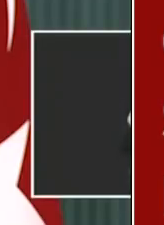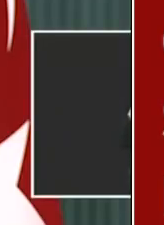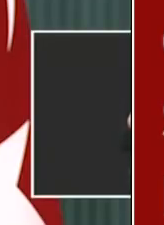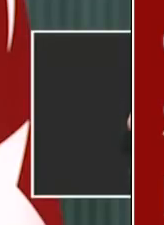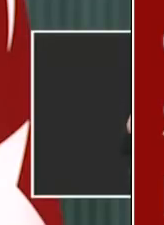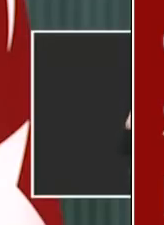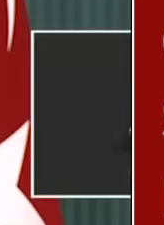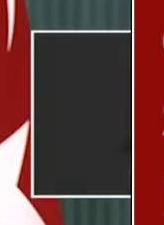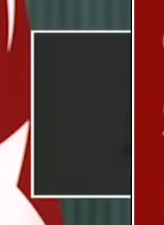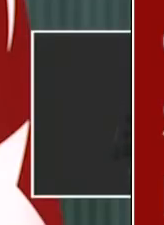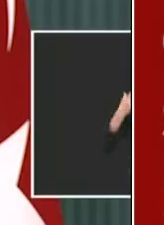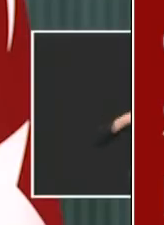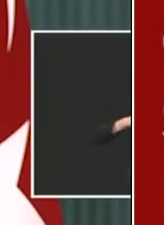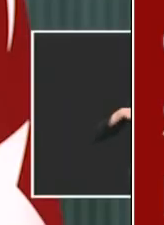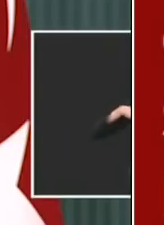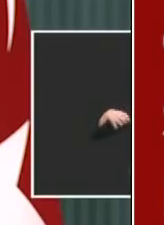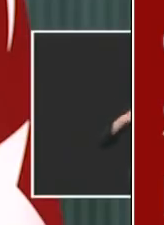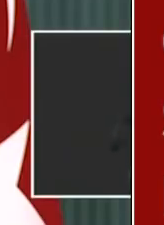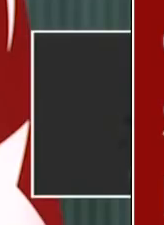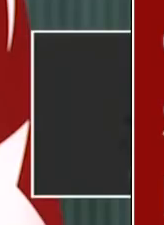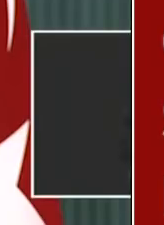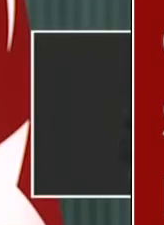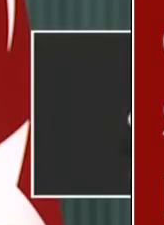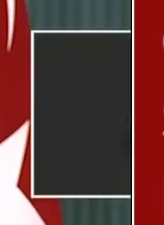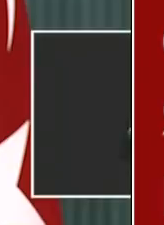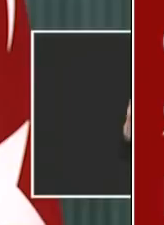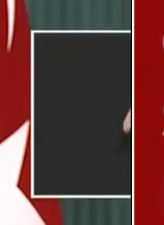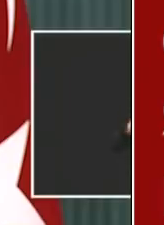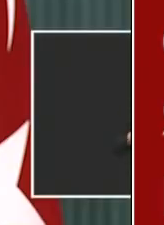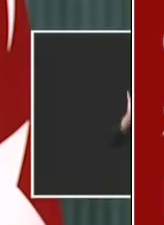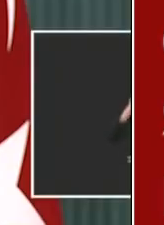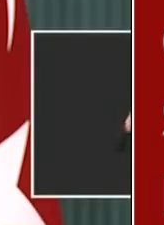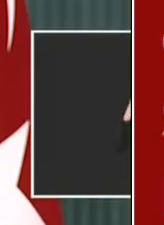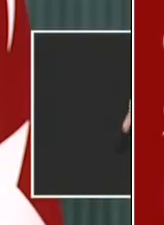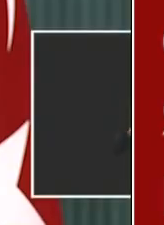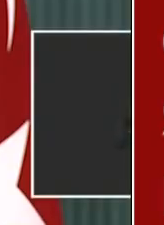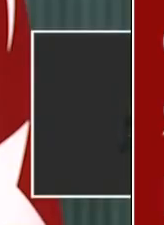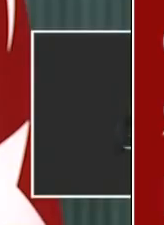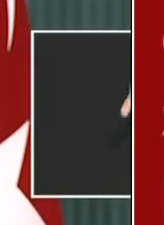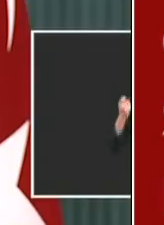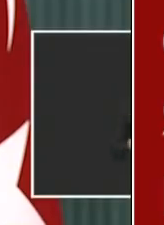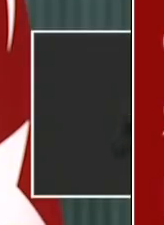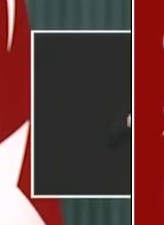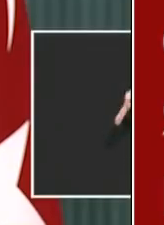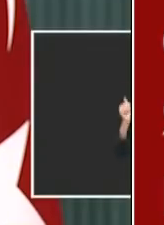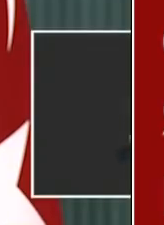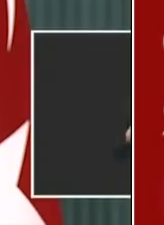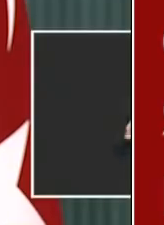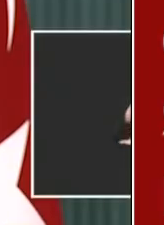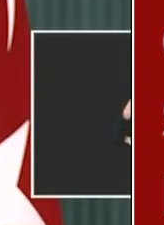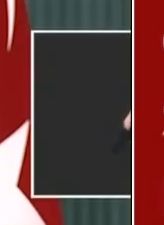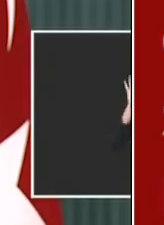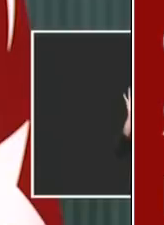güçlü bir özel sektör güçlü bir Nitelikli insan kaynağı yüz üstü bir Azim eşliğinde hayata